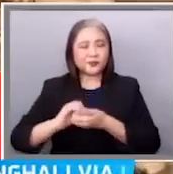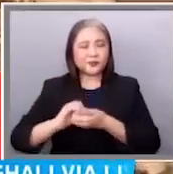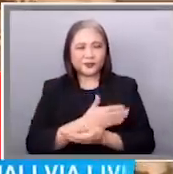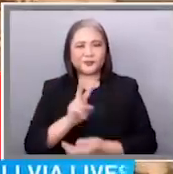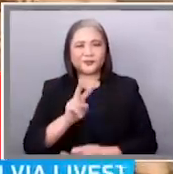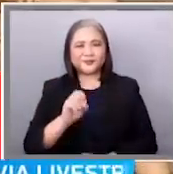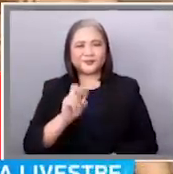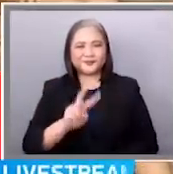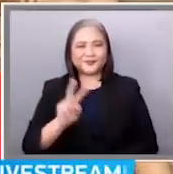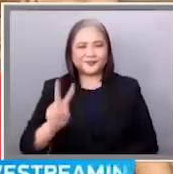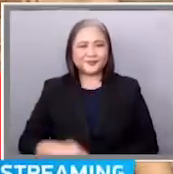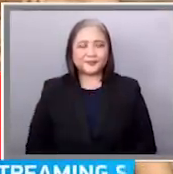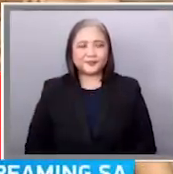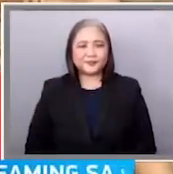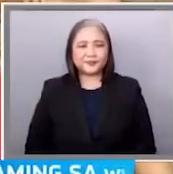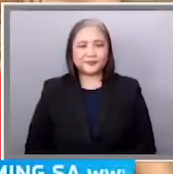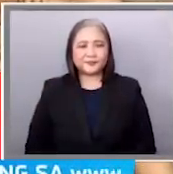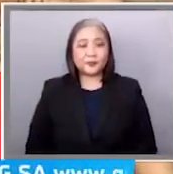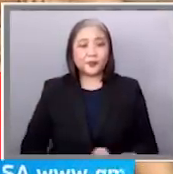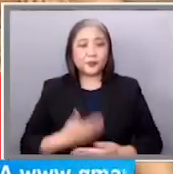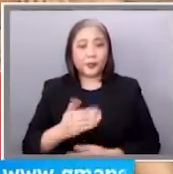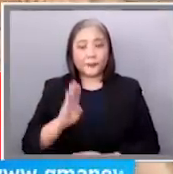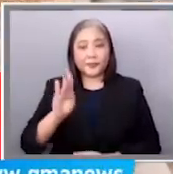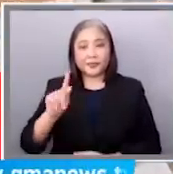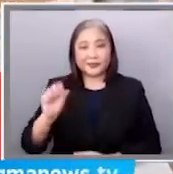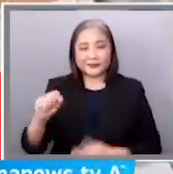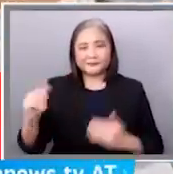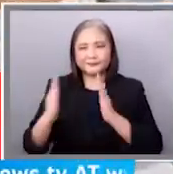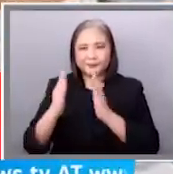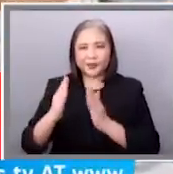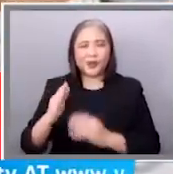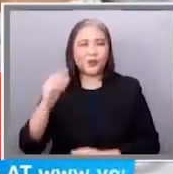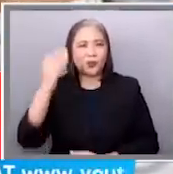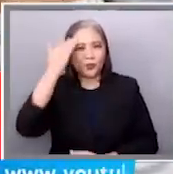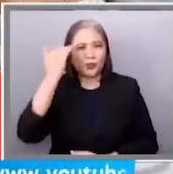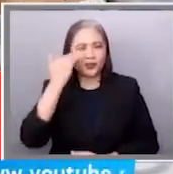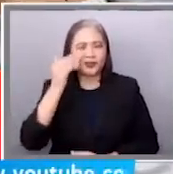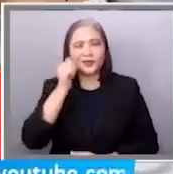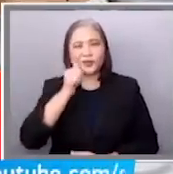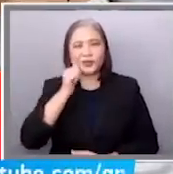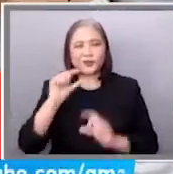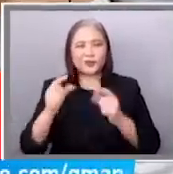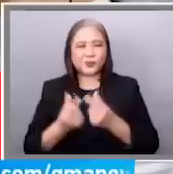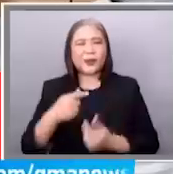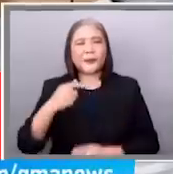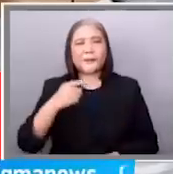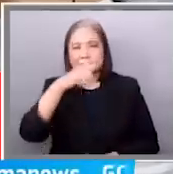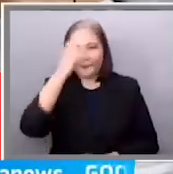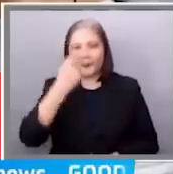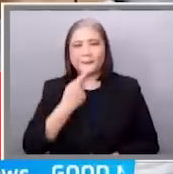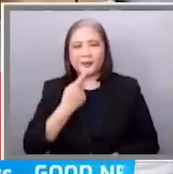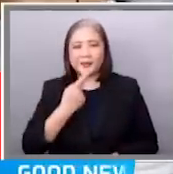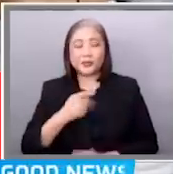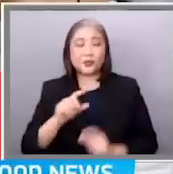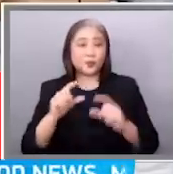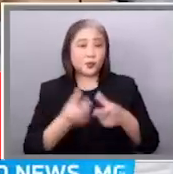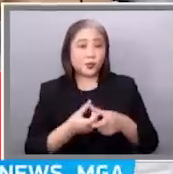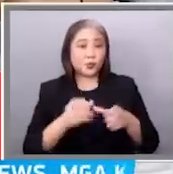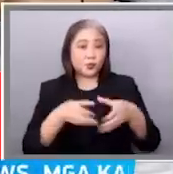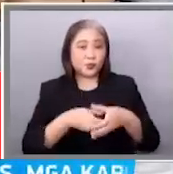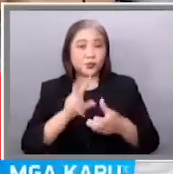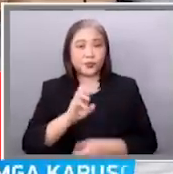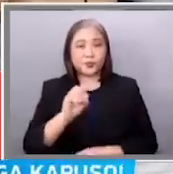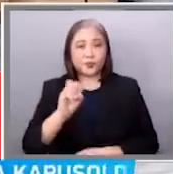Makakaharap din ng BTS ang Korean girl group na Blackpink sa Group of 2022 at Music Video of